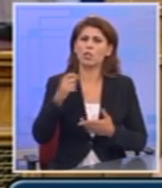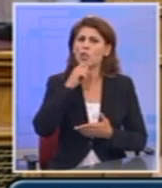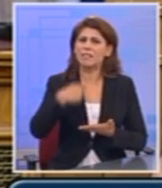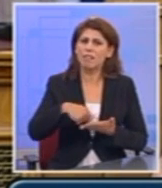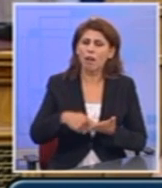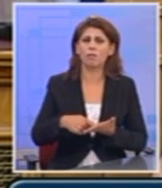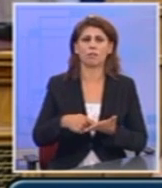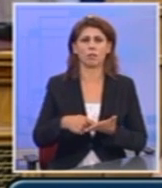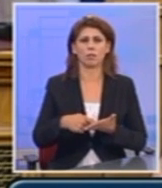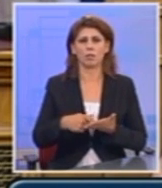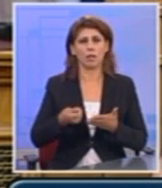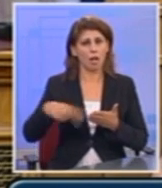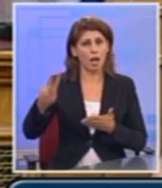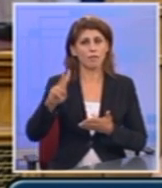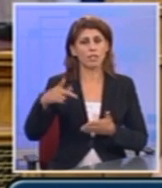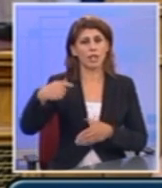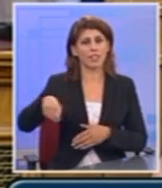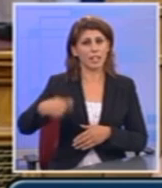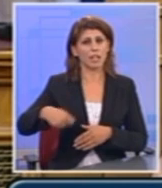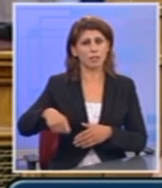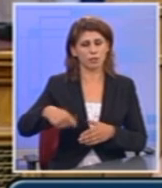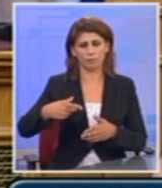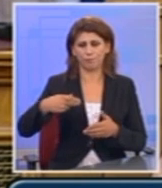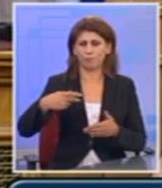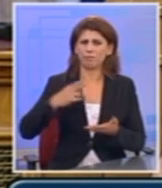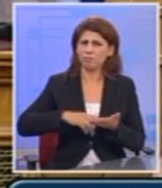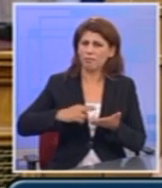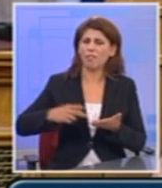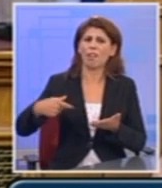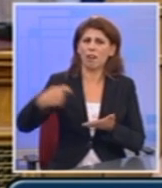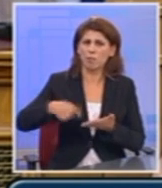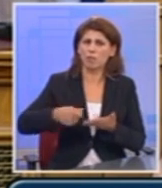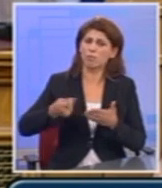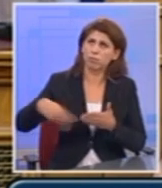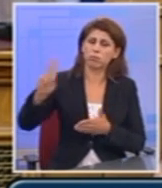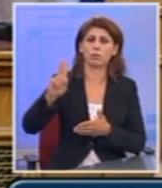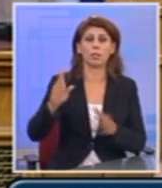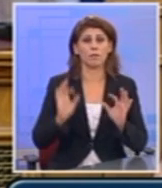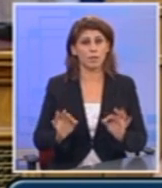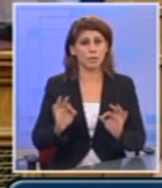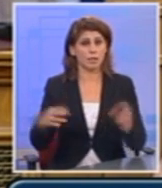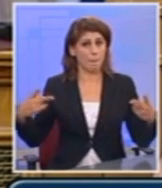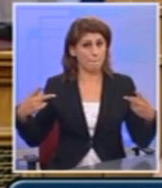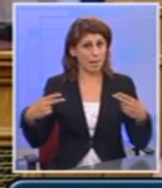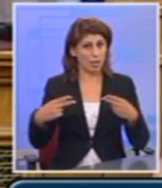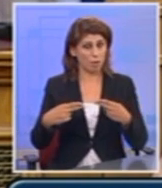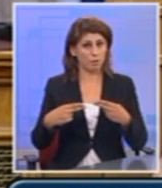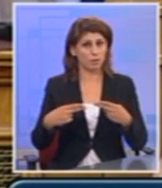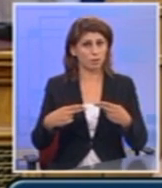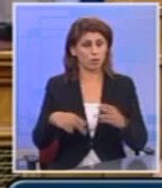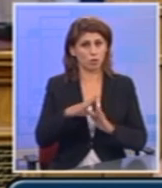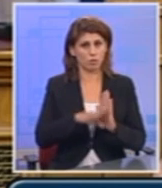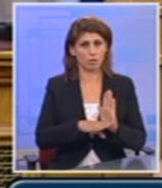και αύξησης των δικαστικών τελών με και φυσικά με τις περικοπές στο